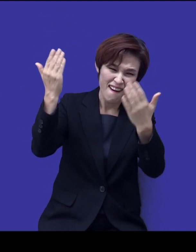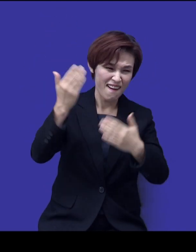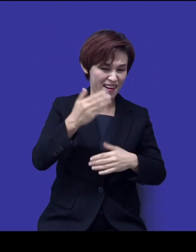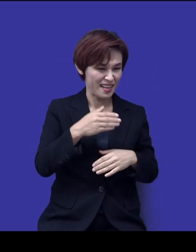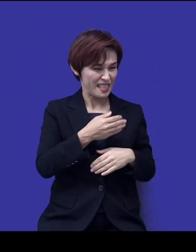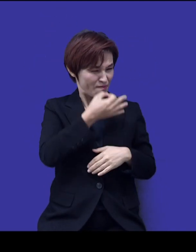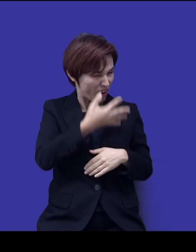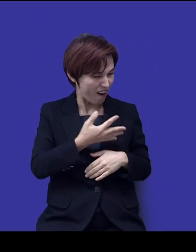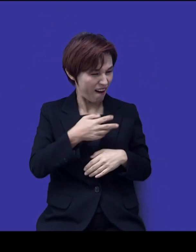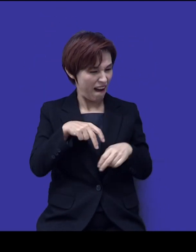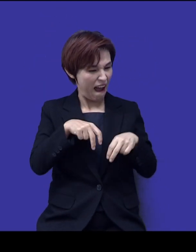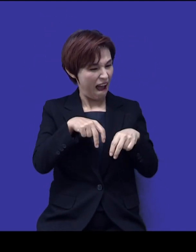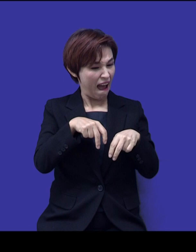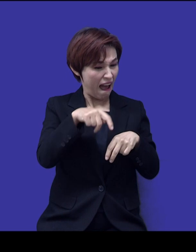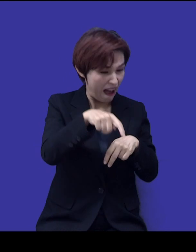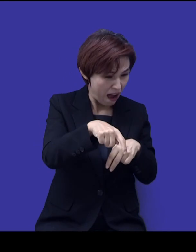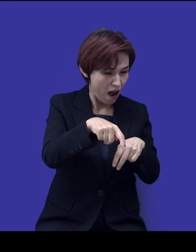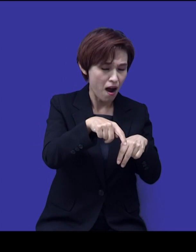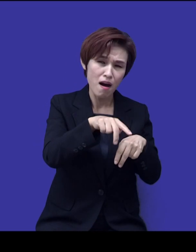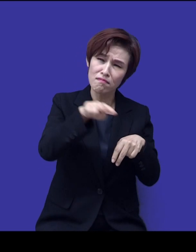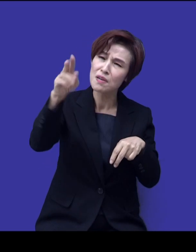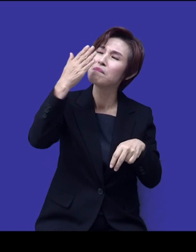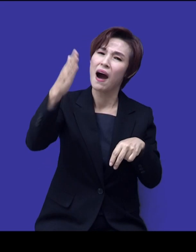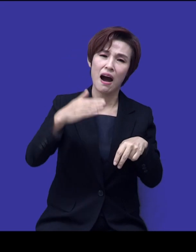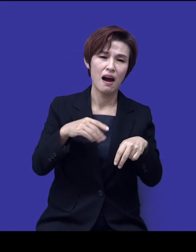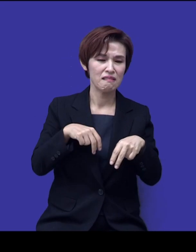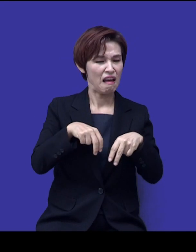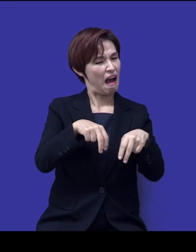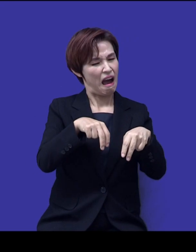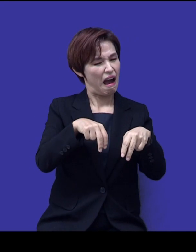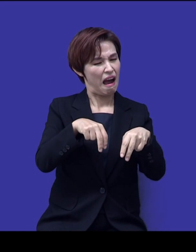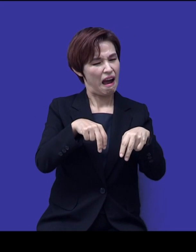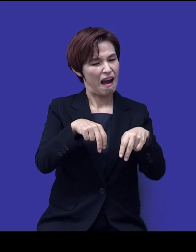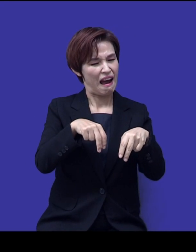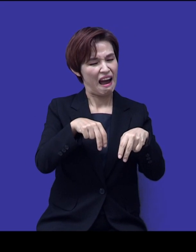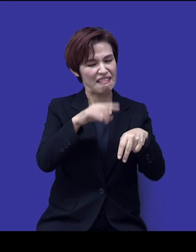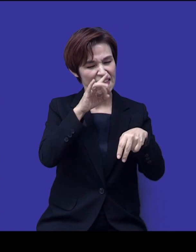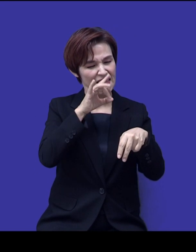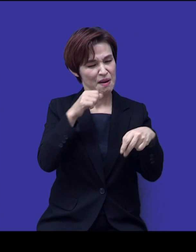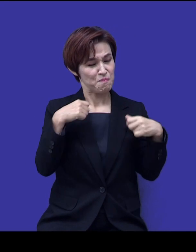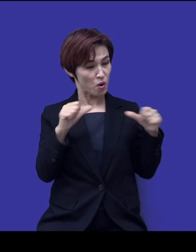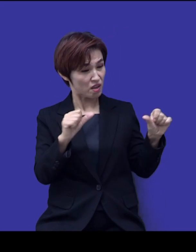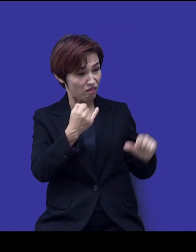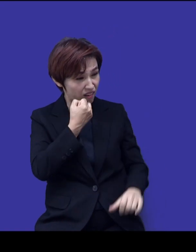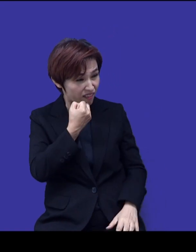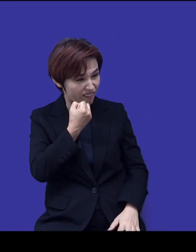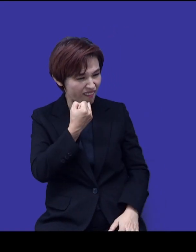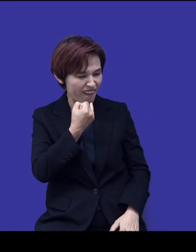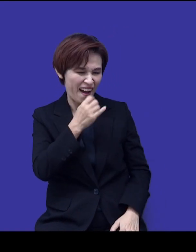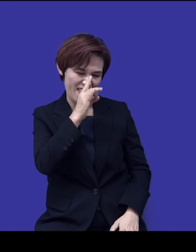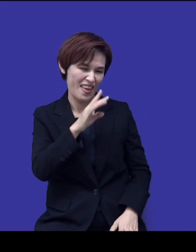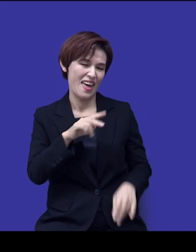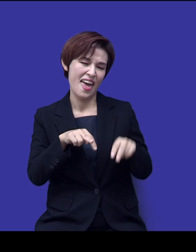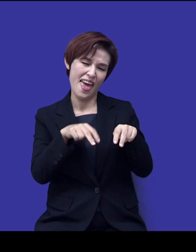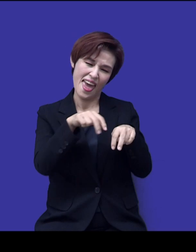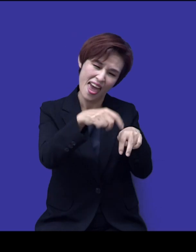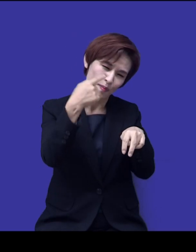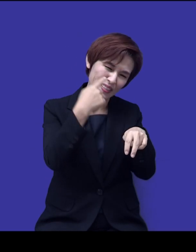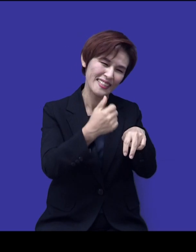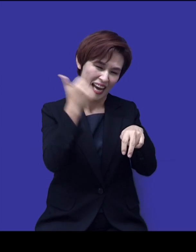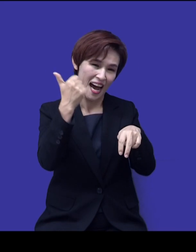힘들어서 모퉁이 한 발짝만 돌면 되는데 그걸 못 견뎌가지고 그냥 주저앉으면 되겠니? 우리 한 발짝만 더